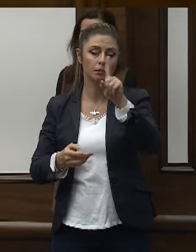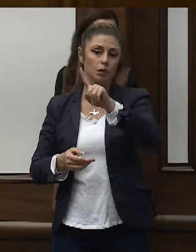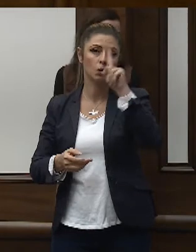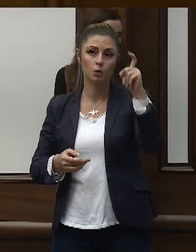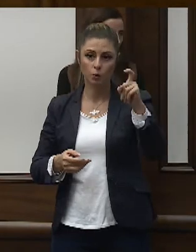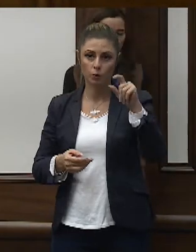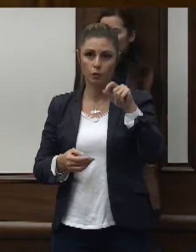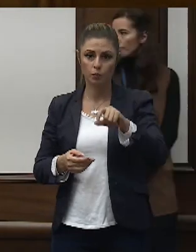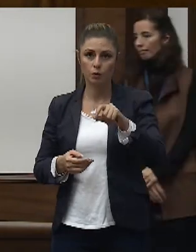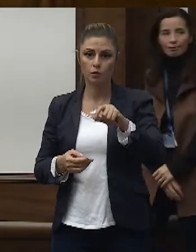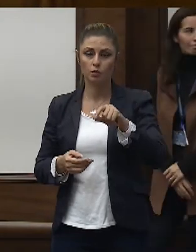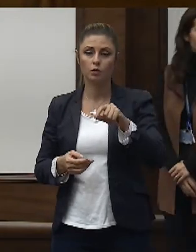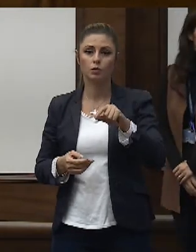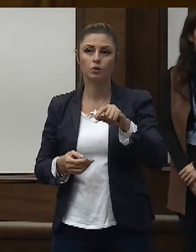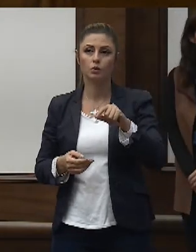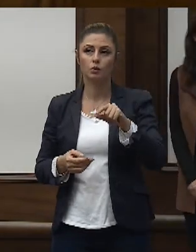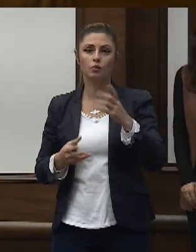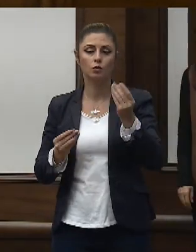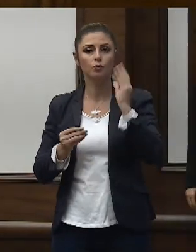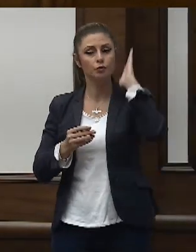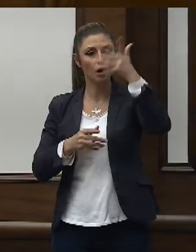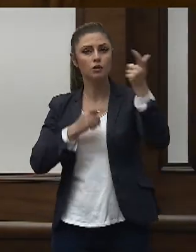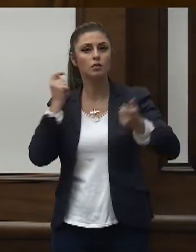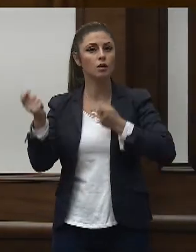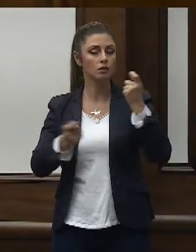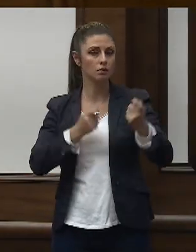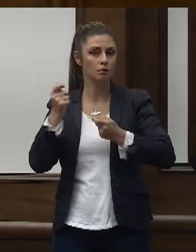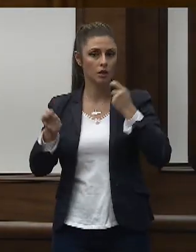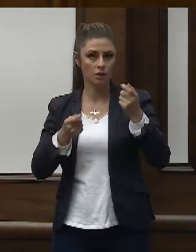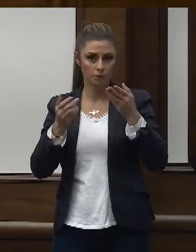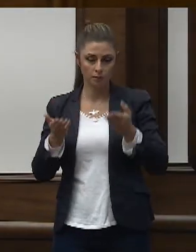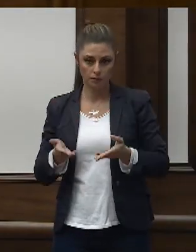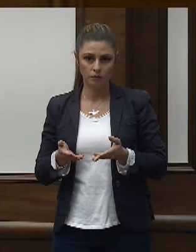2019 yılı yoğun çalışmalarımız, önce